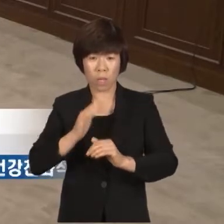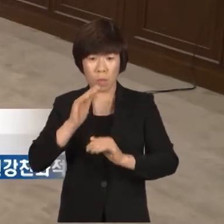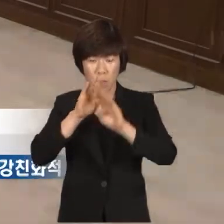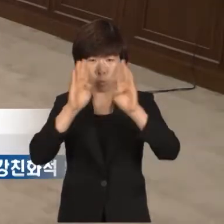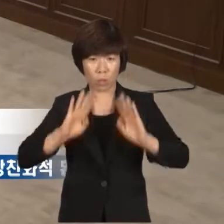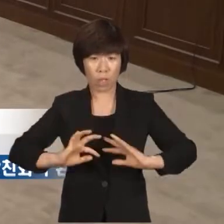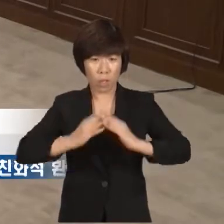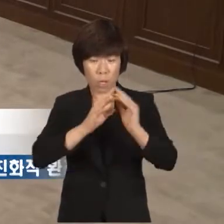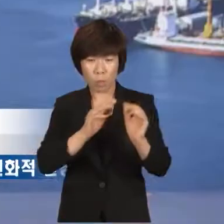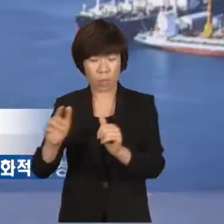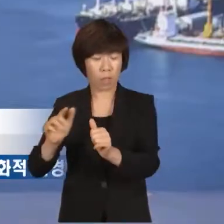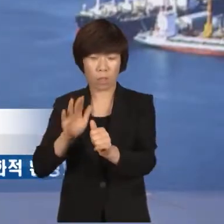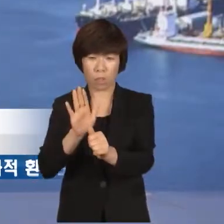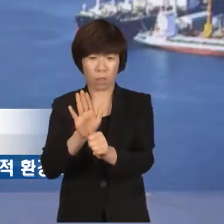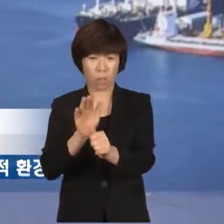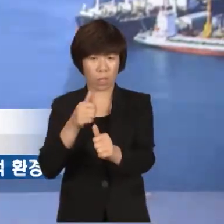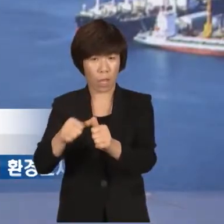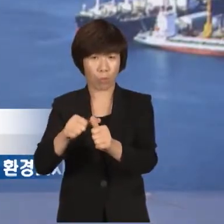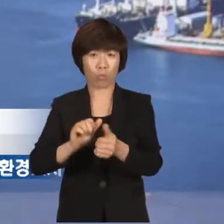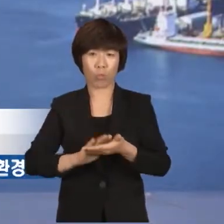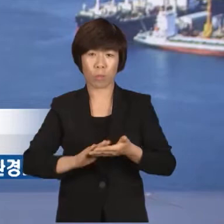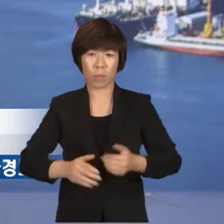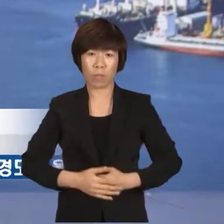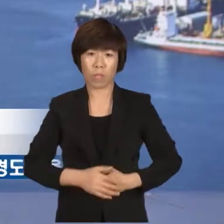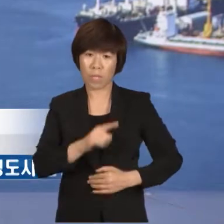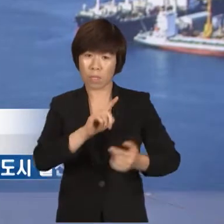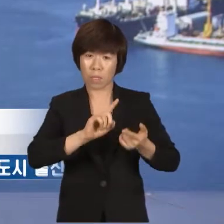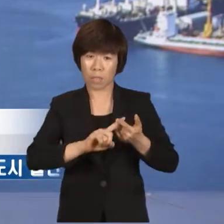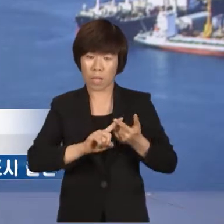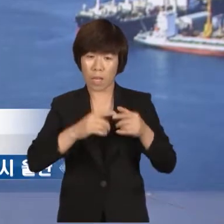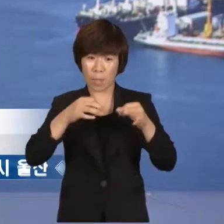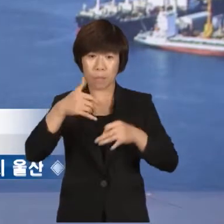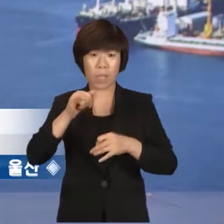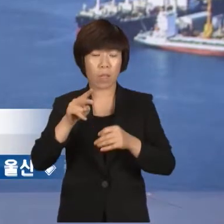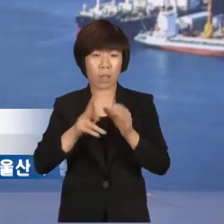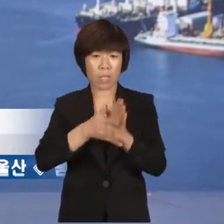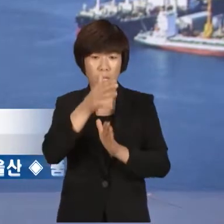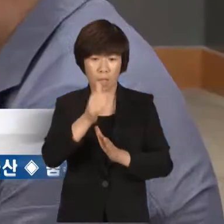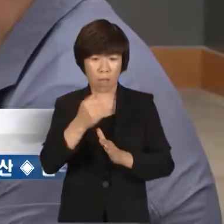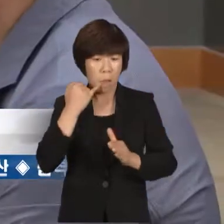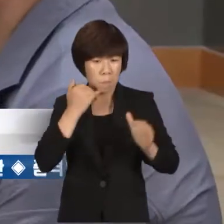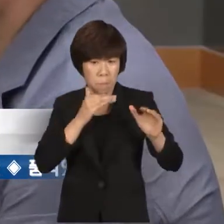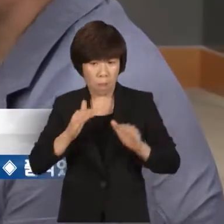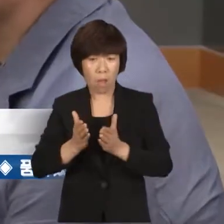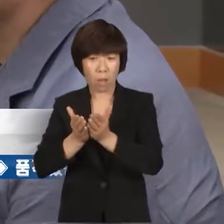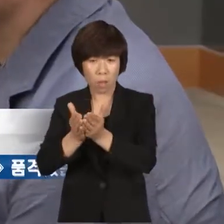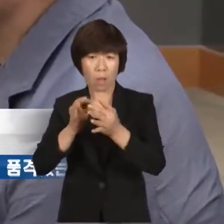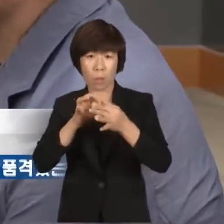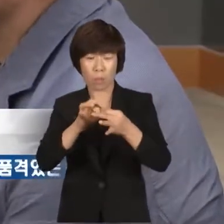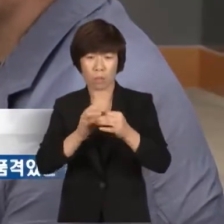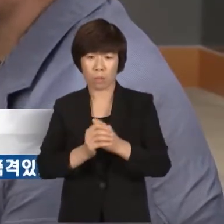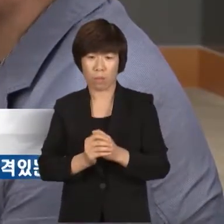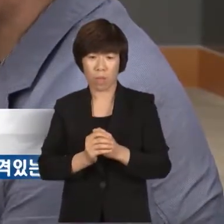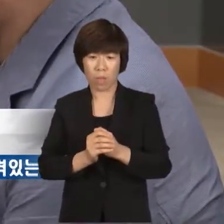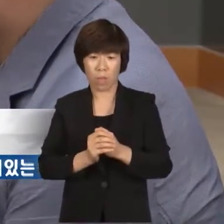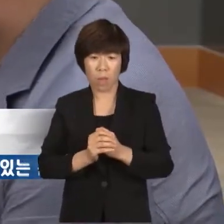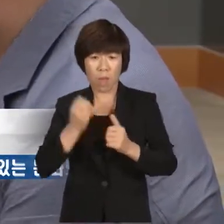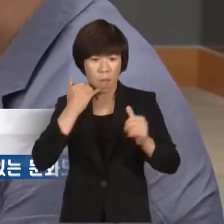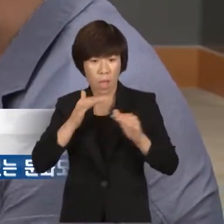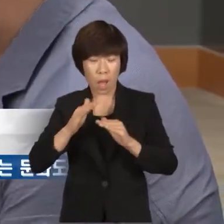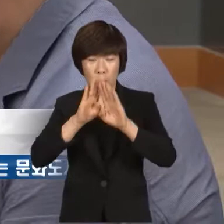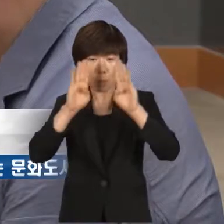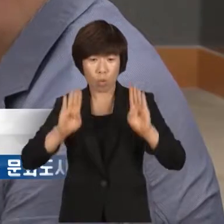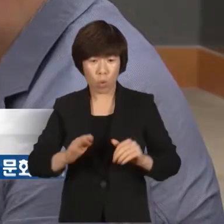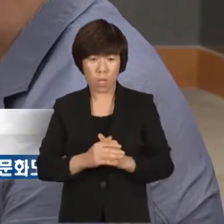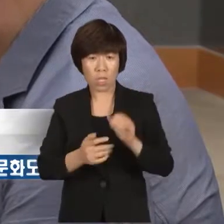건립 운영에 대한 자문 등입니다. 이에 김기현 시장은 조선 해양 분야에 있어 국립해양박물관의 전시 운영에